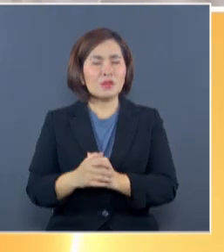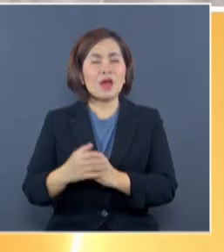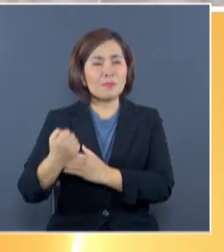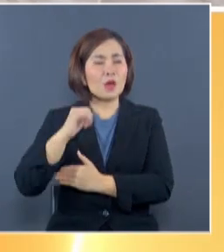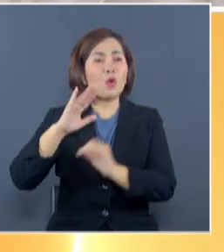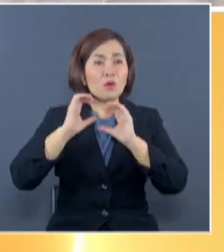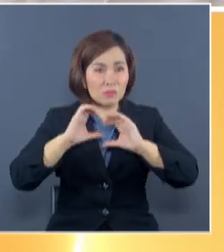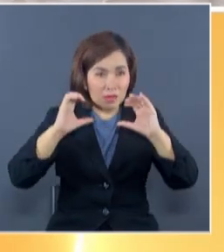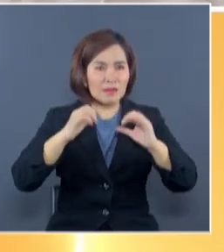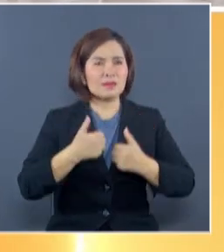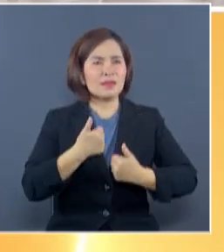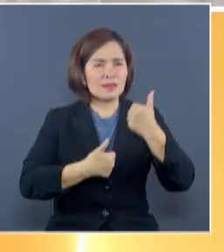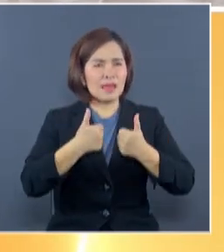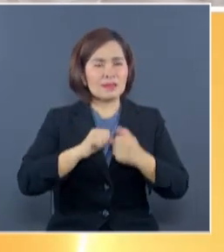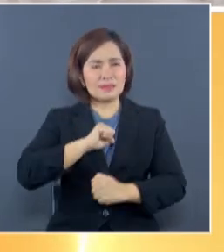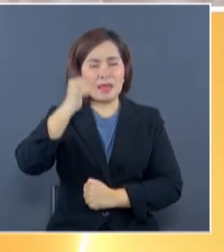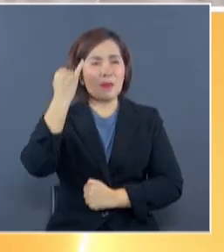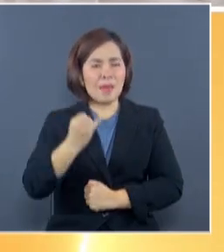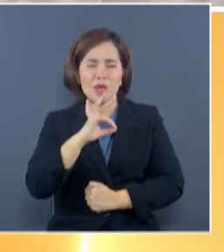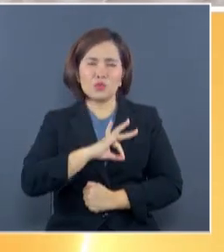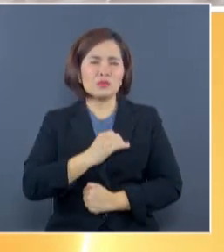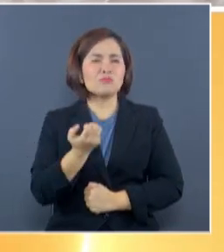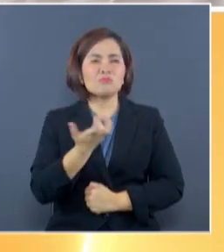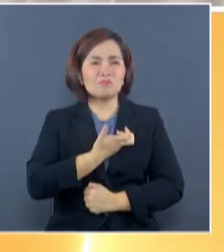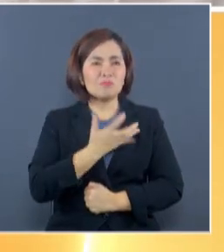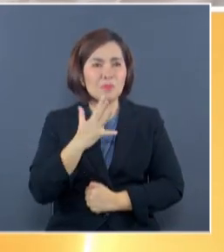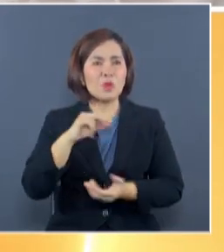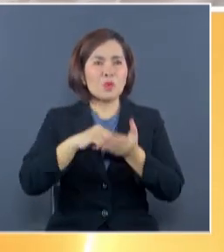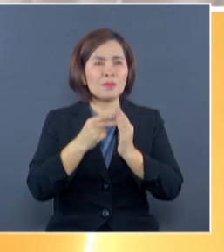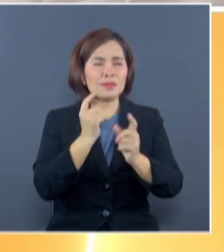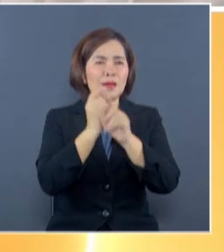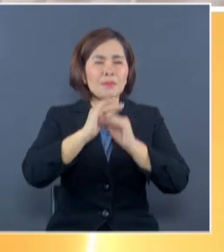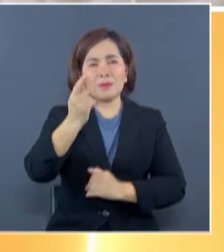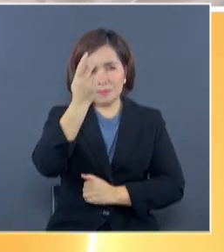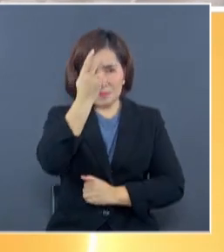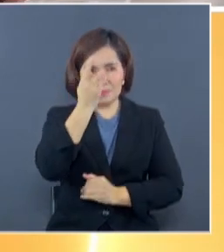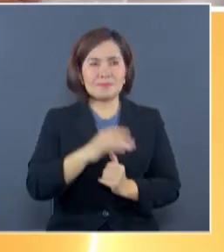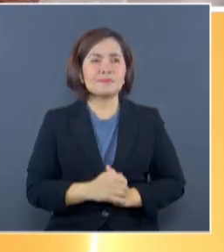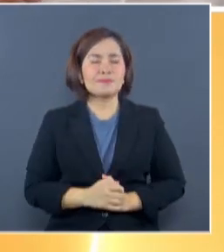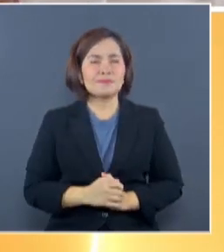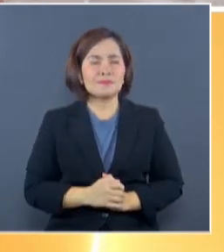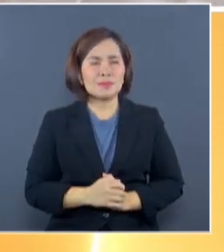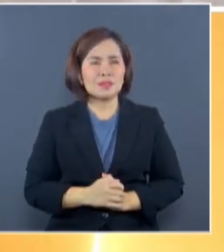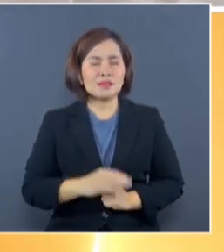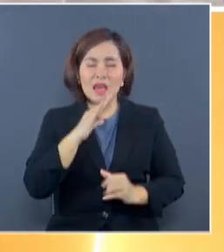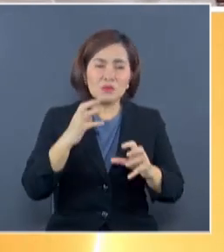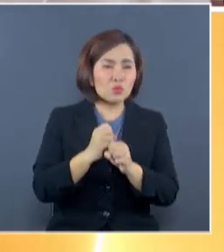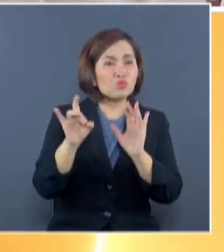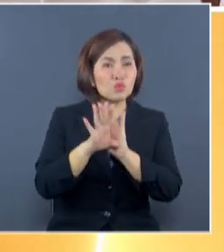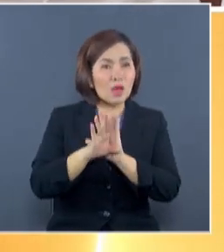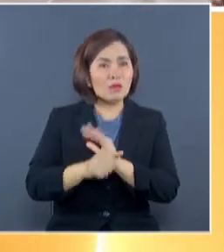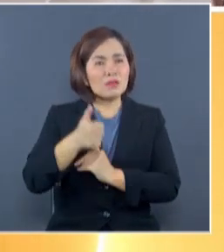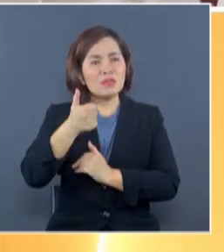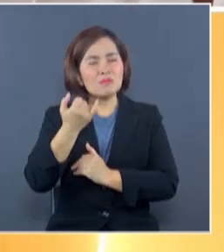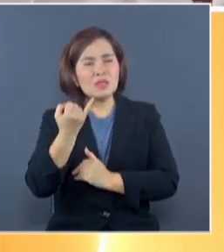นาจรัฐชนะหรือแพ้ก็อย่าไปผูกใจเจ็บให้ถือว่าเป็นวิบากกรรมที่มากระทบกับครอบครัวของเราไม่ว่าผลจะออกมาเป็นบวกหรือล